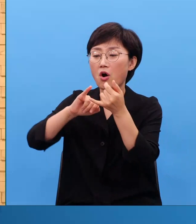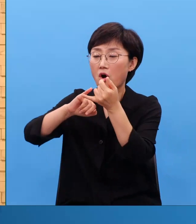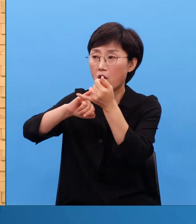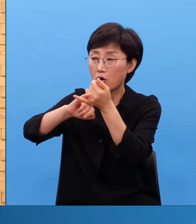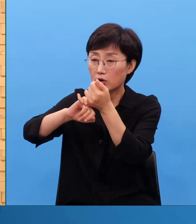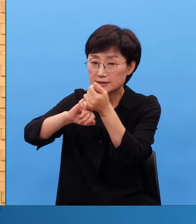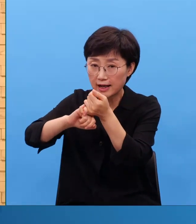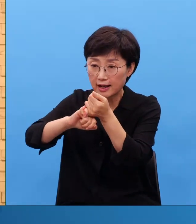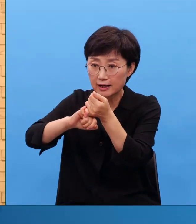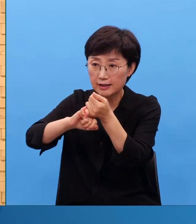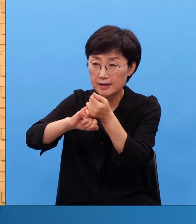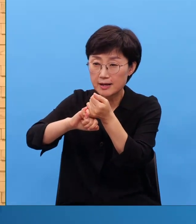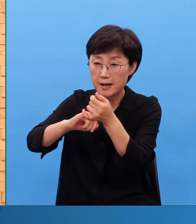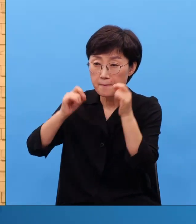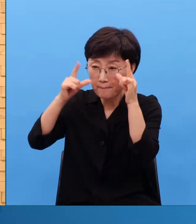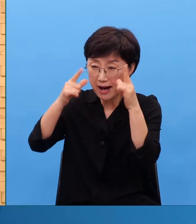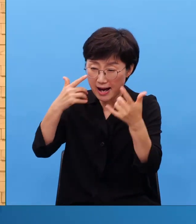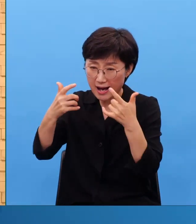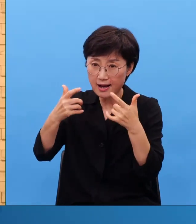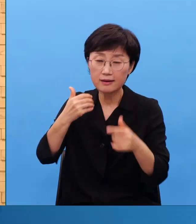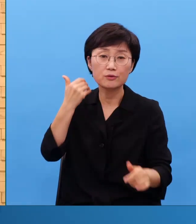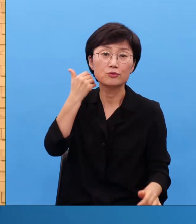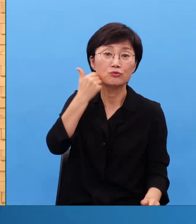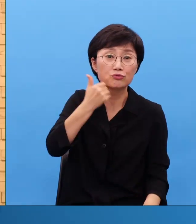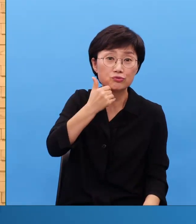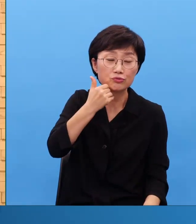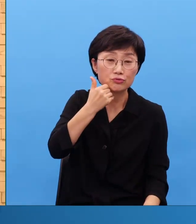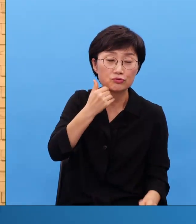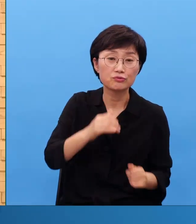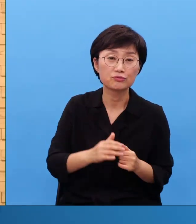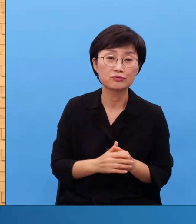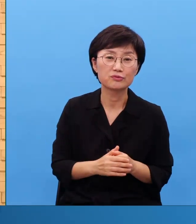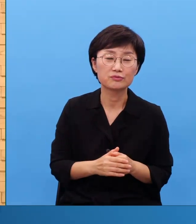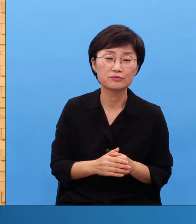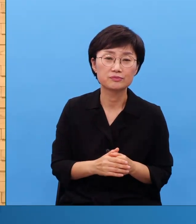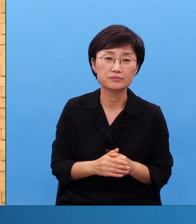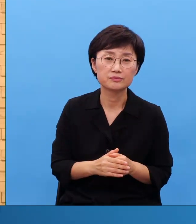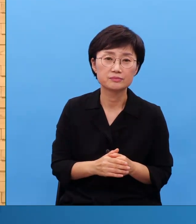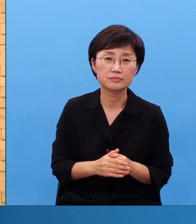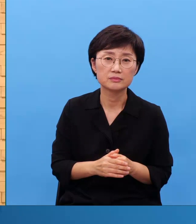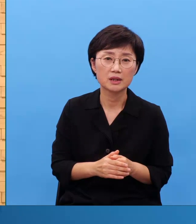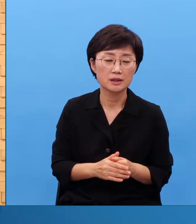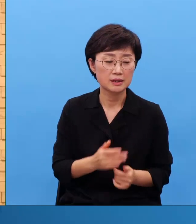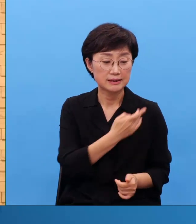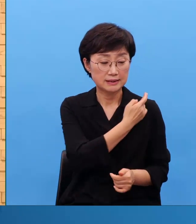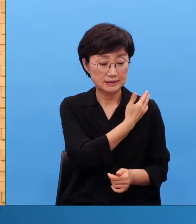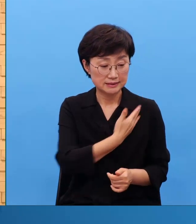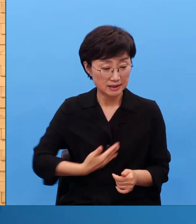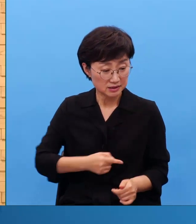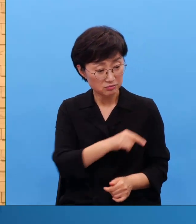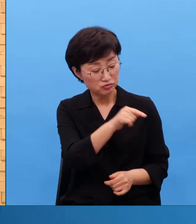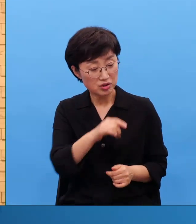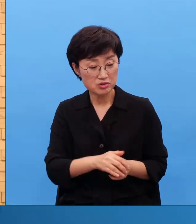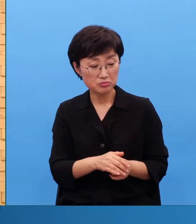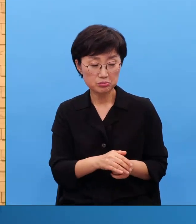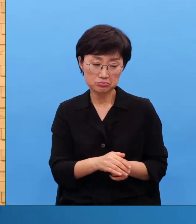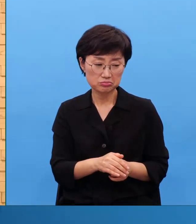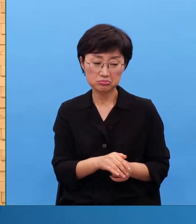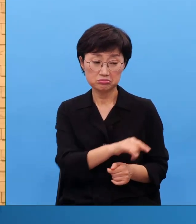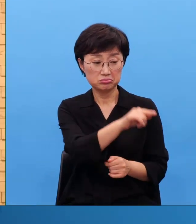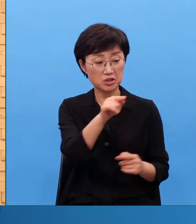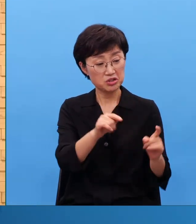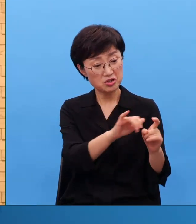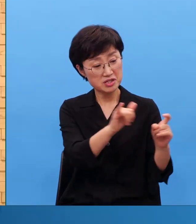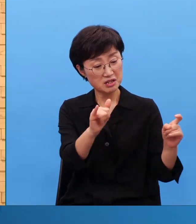제대로 깨달은 제자가 나왔어요. There was a disciple who correctly understood these words. 딴 제자들은 막 별로 그냥 Other disciples didn't really hear